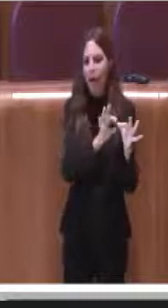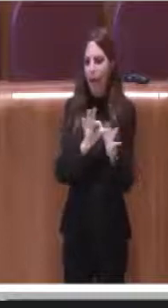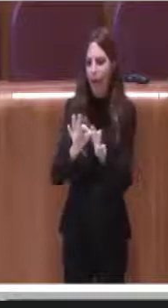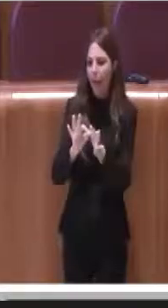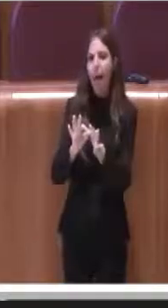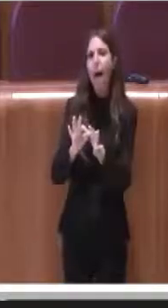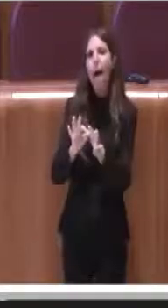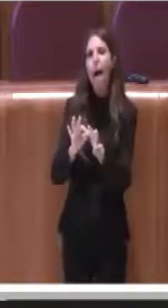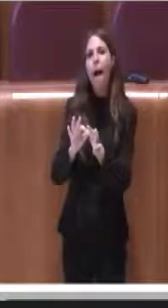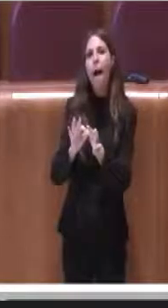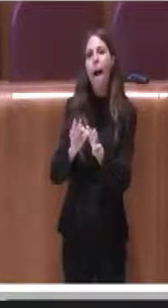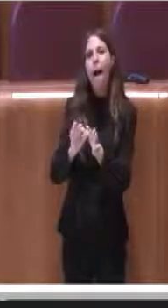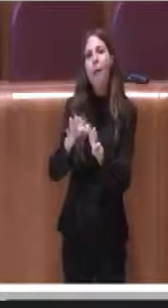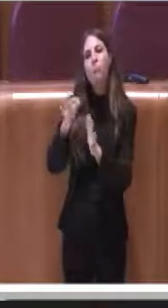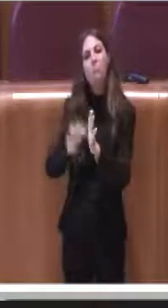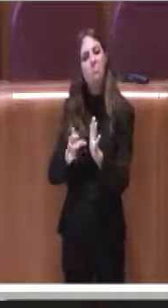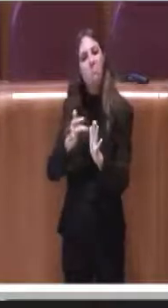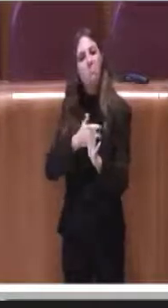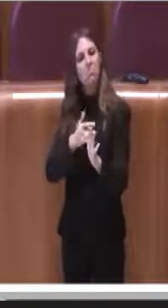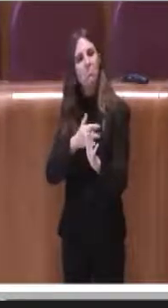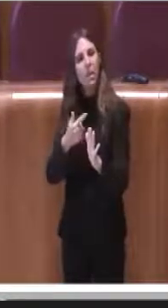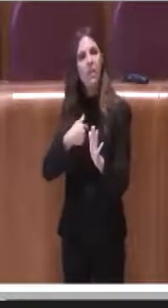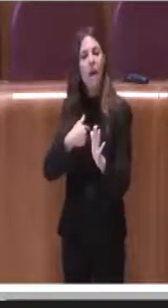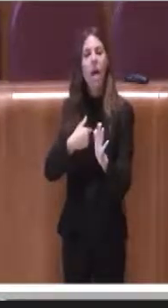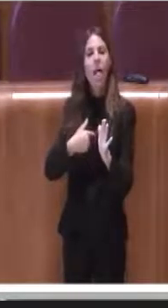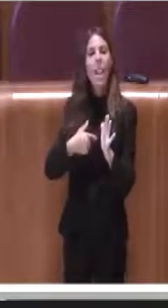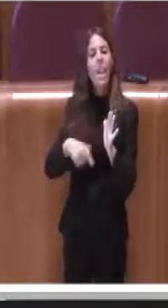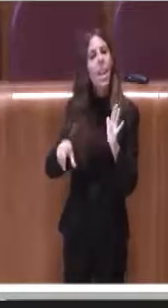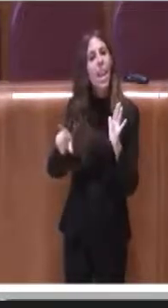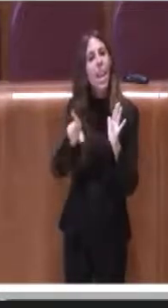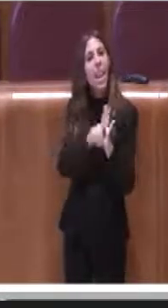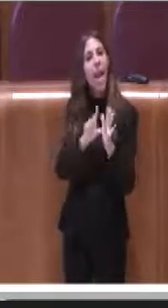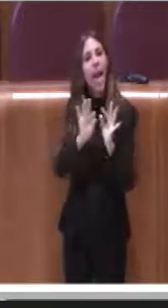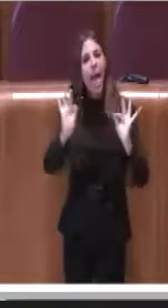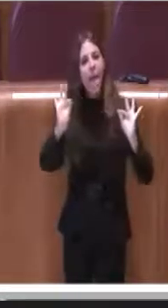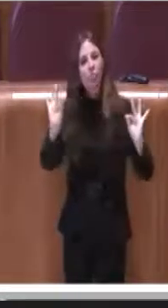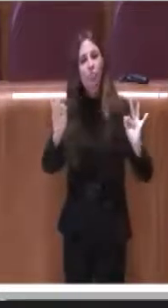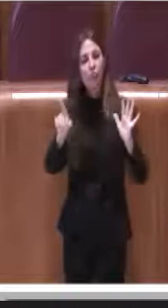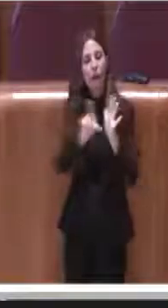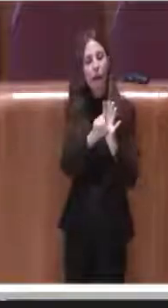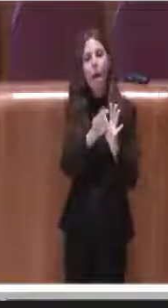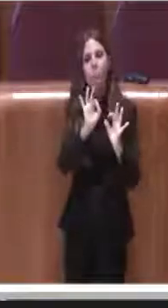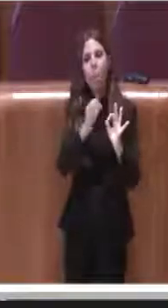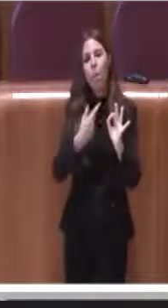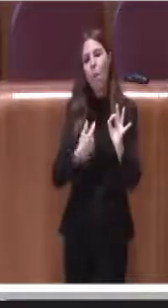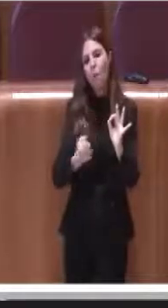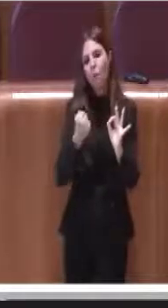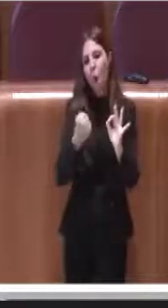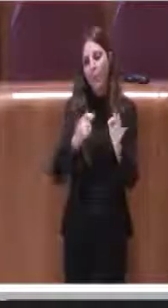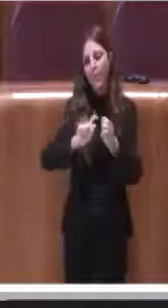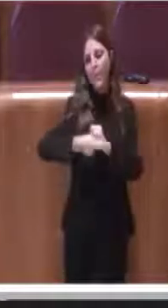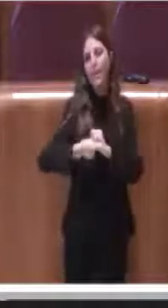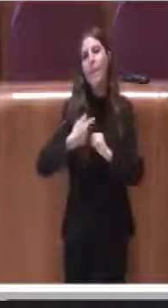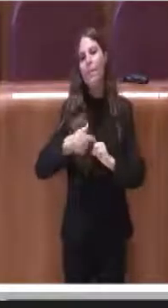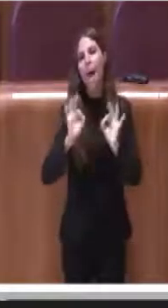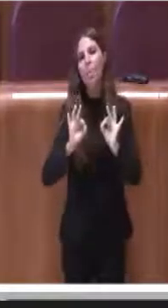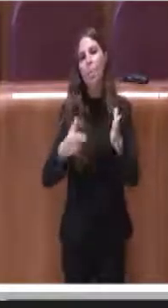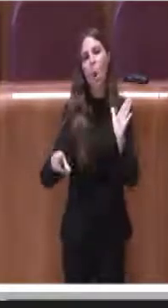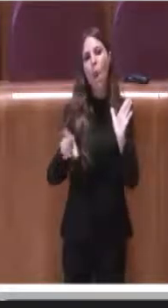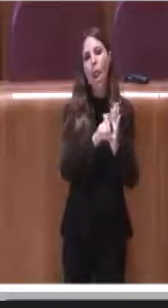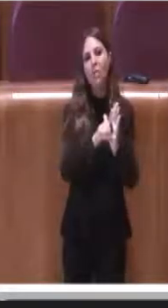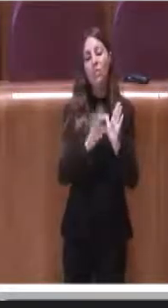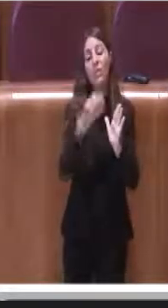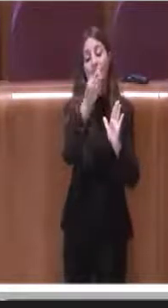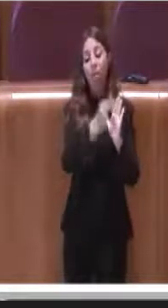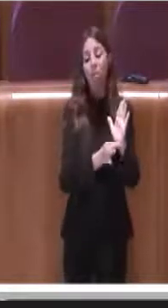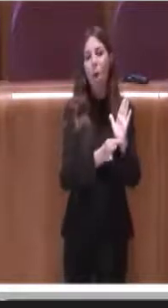giusto etico, no? Si dice dura lex sed lex, cioè la legge è dura ma è la legge. Però quando poi la norma esiste, come quella